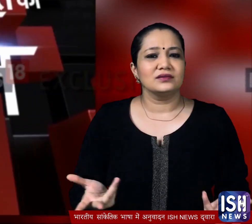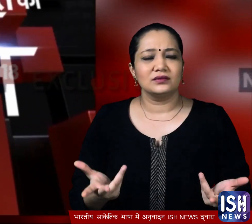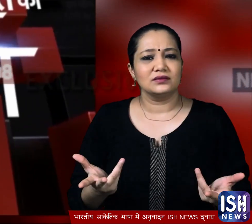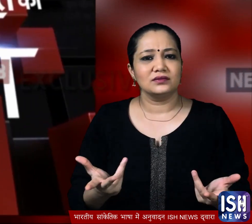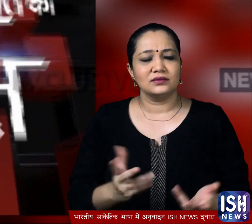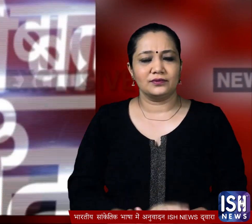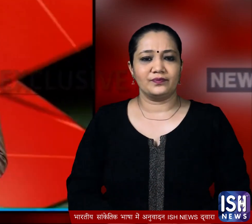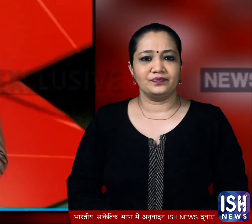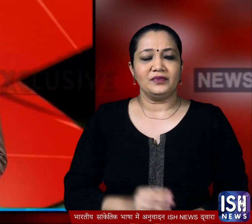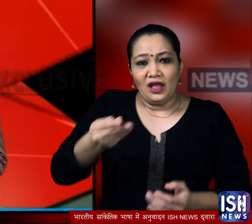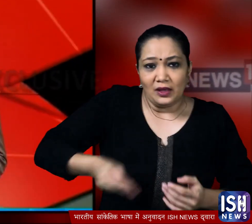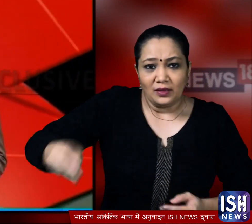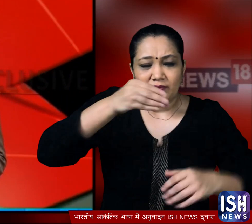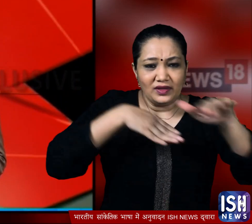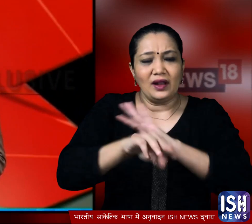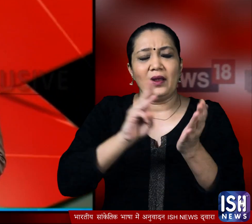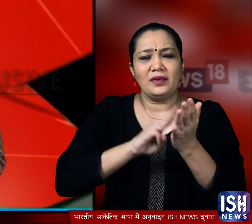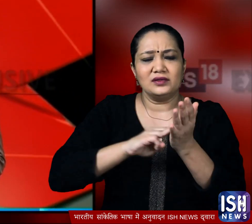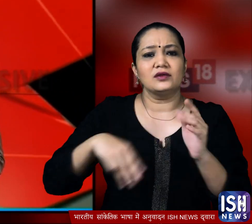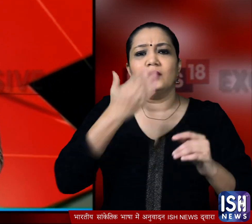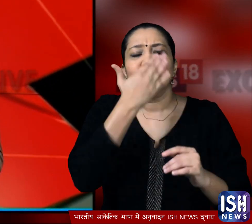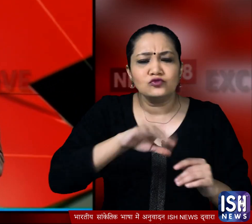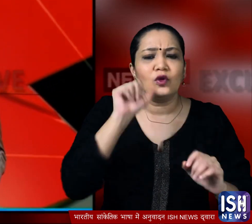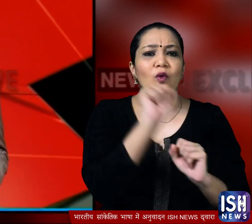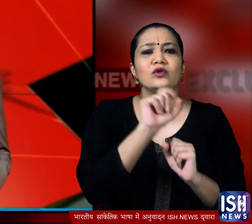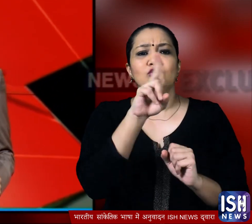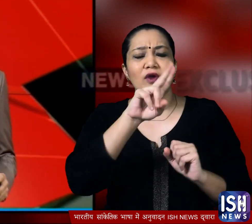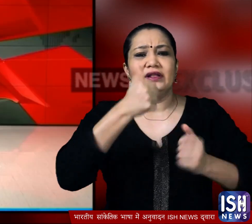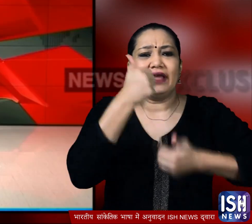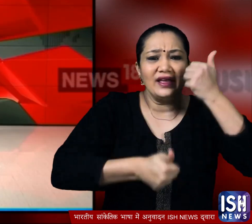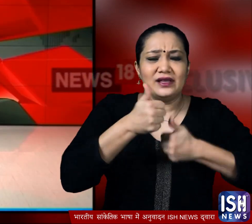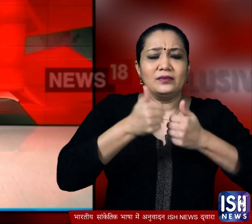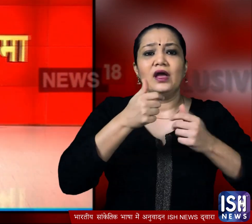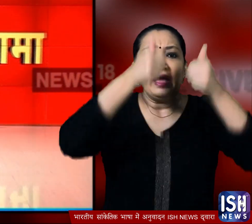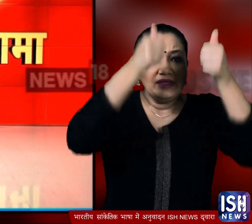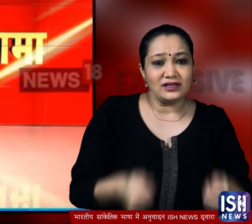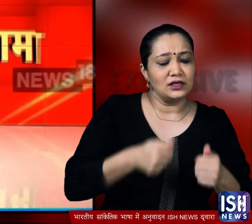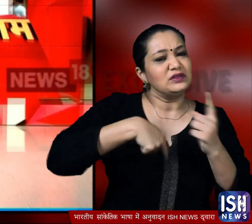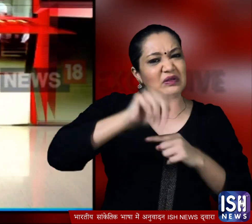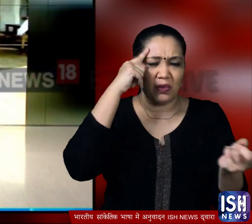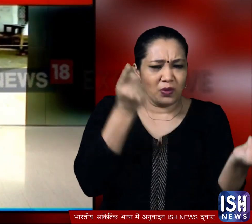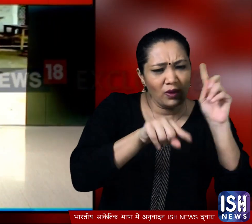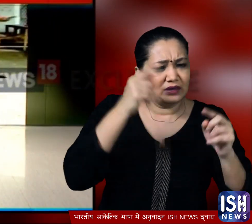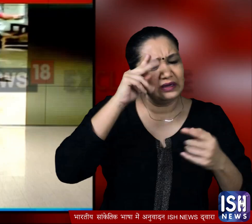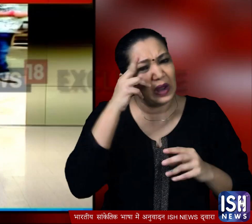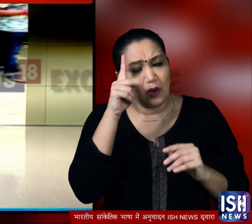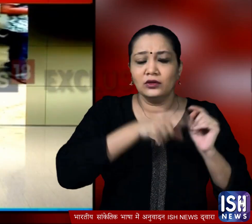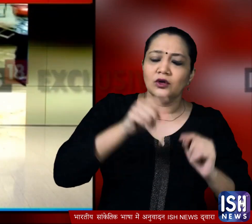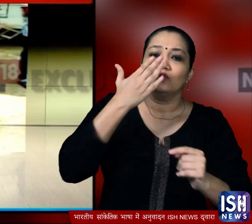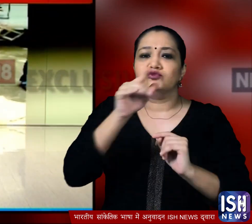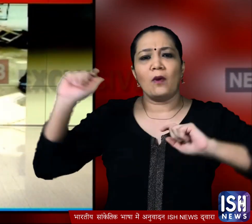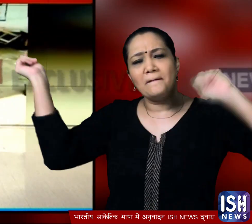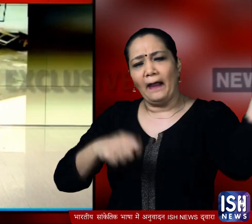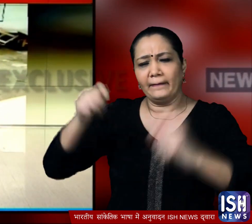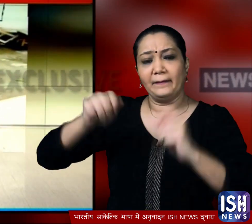आती। पश्चिम बंगाल के मुर्शिदाबाद में कुछ छात्रों ने उनके 12वीं क्लास के रिजल्ट में गड़बड़ी का आरोप लगाकर एक स्कूल में हंगामा खड़ा कर